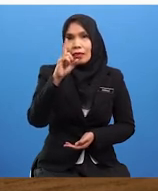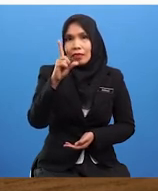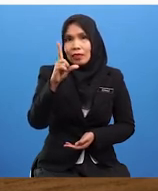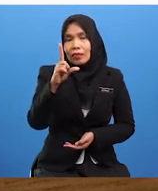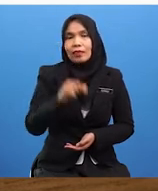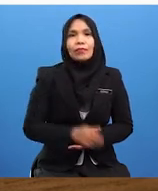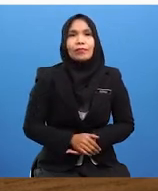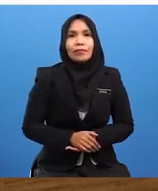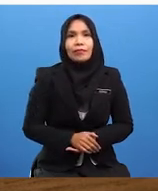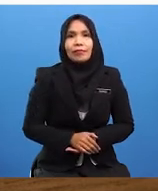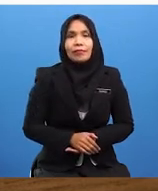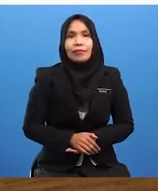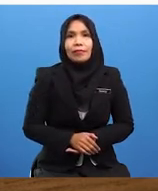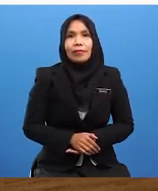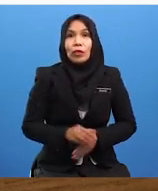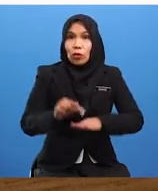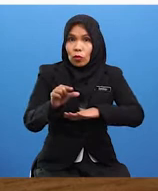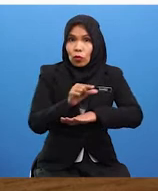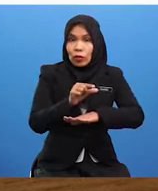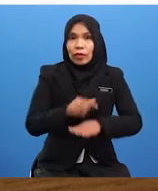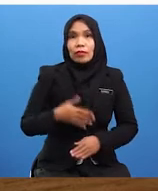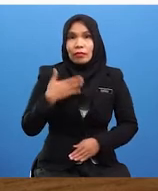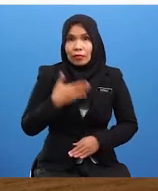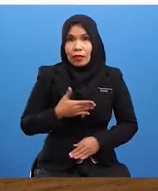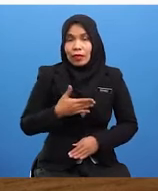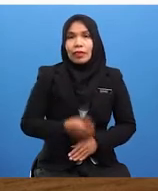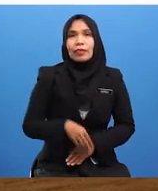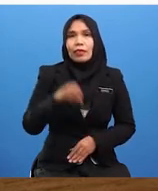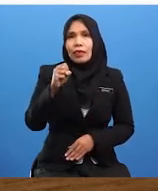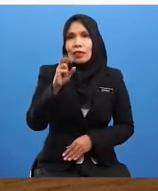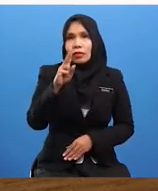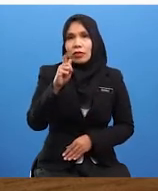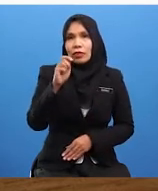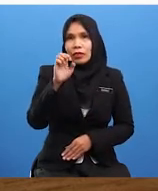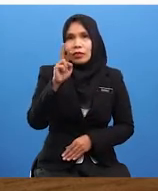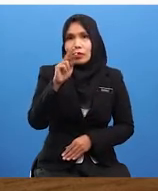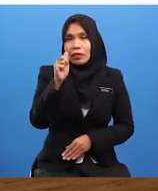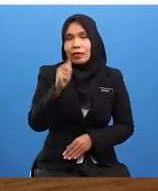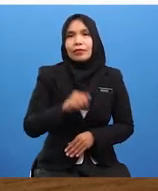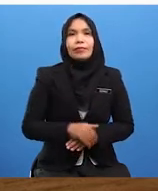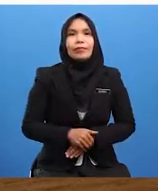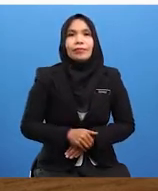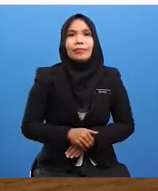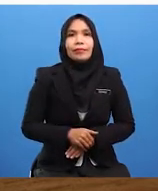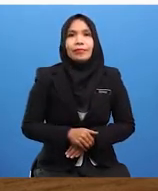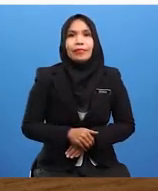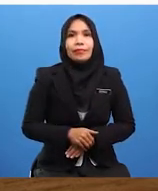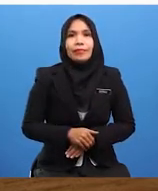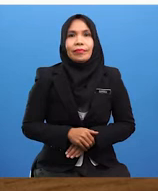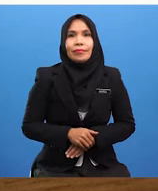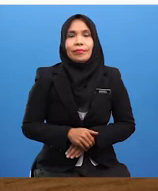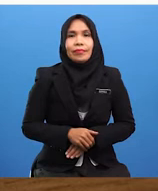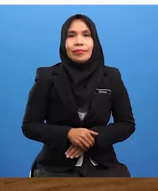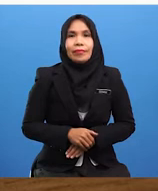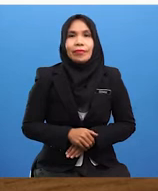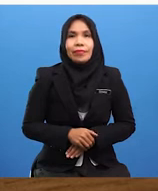sutra, juga dikenali sebagai kain organdi yang diregangkan pada sebuah